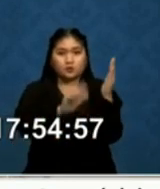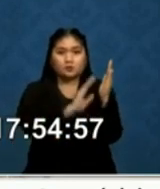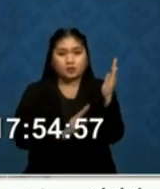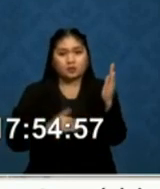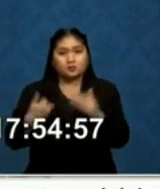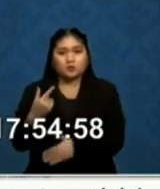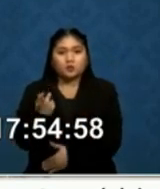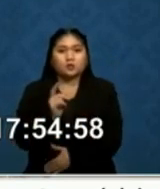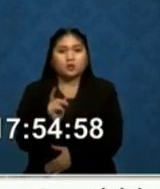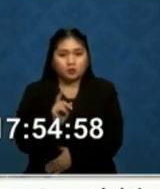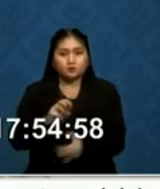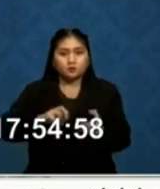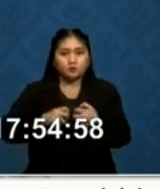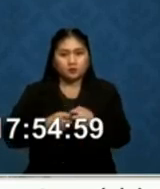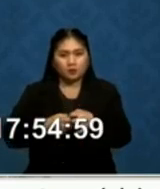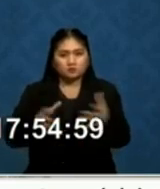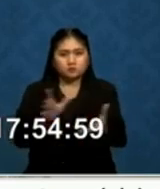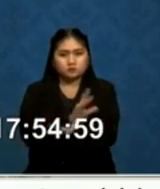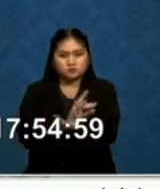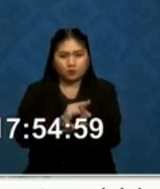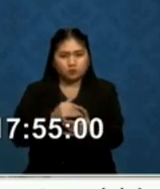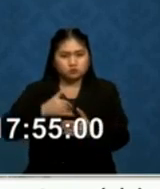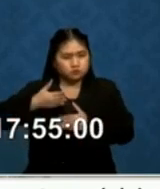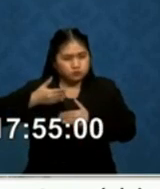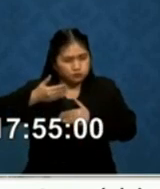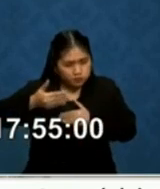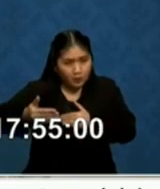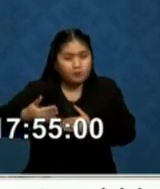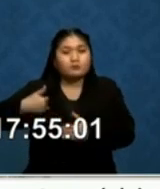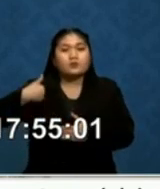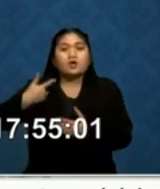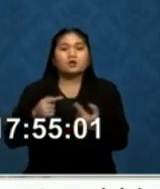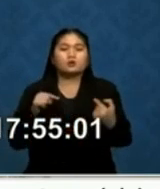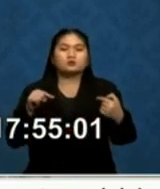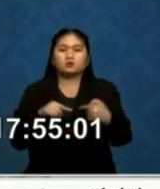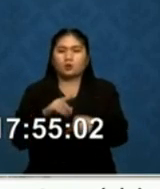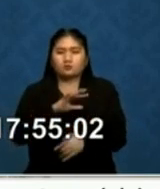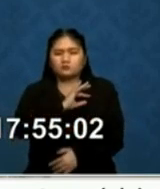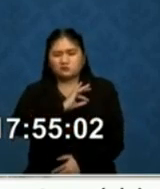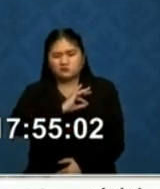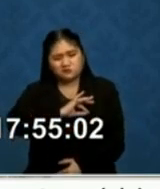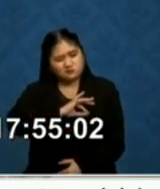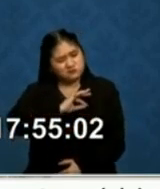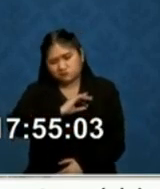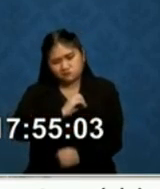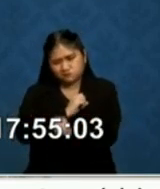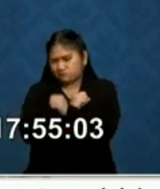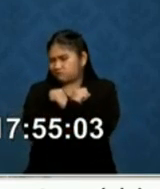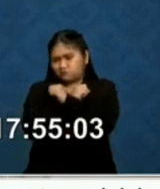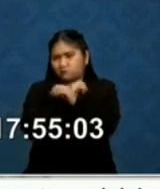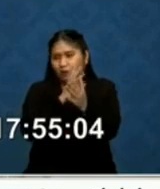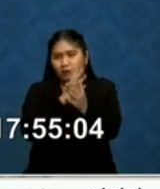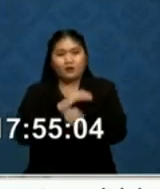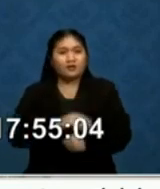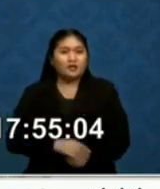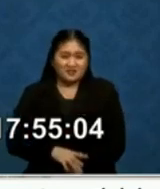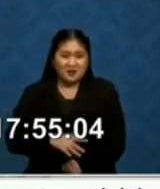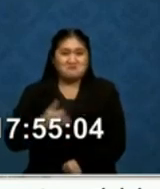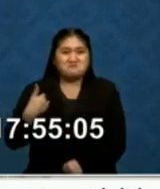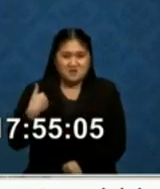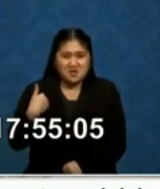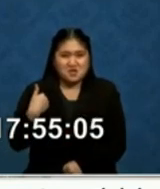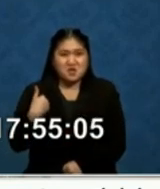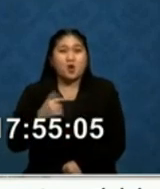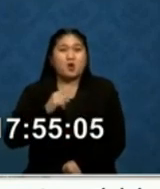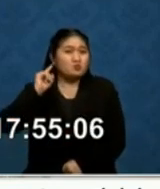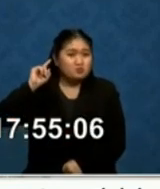ยังคงเป็นปัญหาสังคมอย่างต่อเนื่องและก่อให้เกิดความรู้สึกที่ไม่ปลอดภัยและสามารถเกิดขึ้นได้กับทุกเ